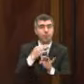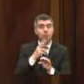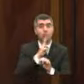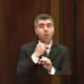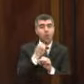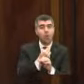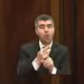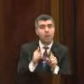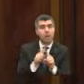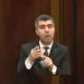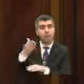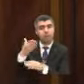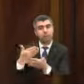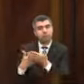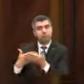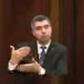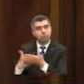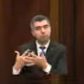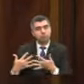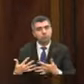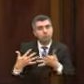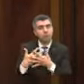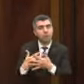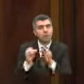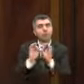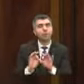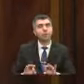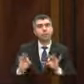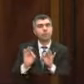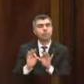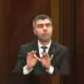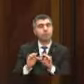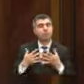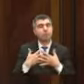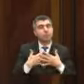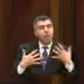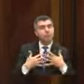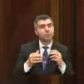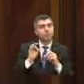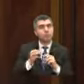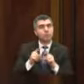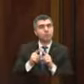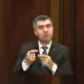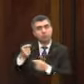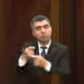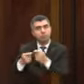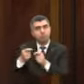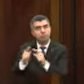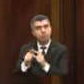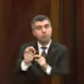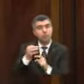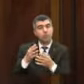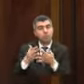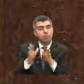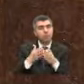الشق المتعلق بالدبلوماسية الاقتصادية. إذا كنا ناجحين في الدبلوماسية الأخرى ونفتخر بما نحققه، ولكن الدبلوماسية الاقتصادية خصها تحل هذا الورش ديال